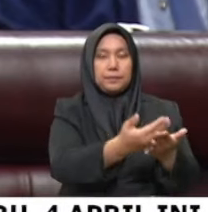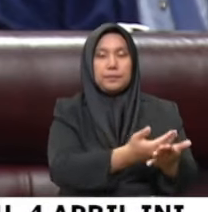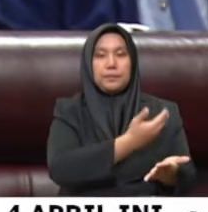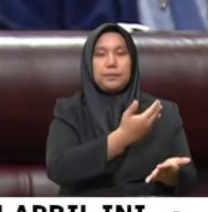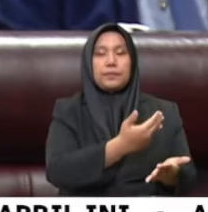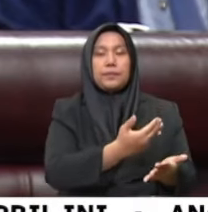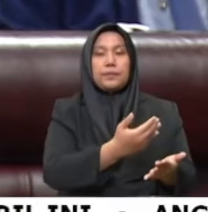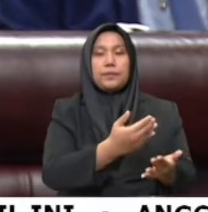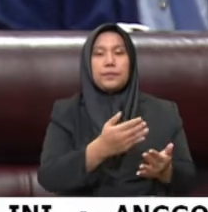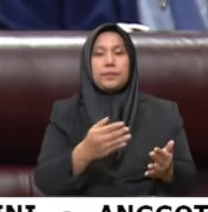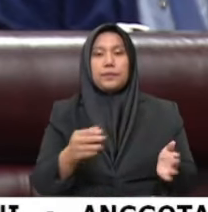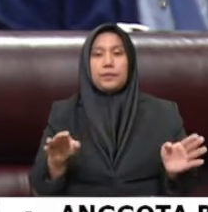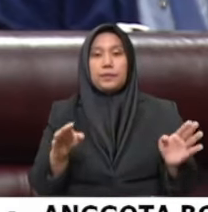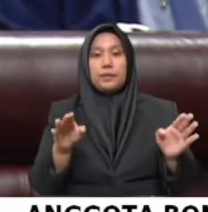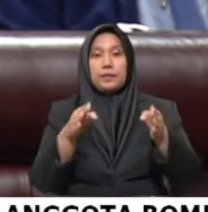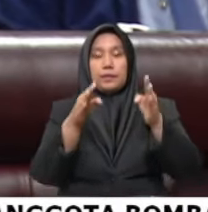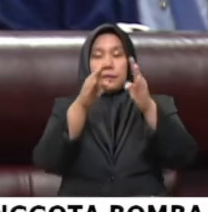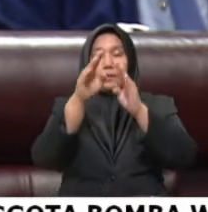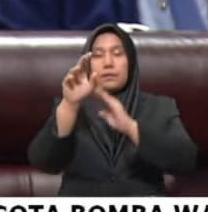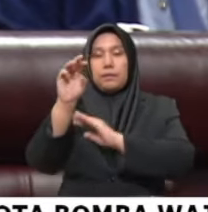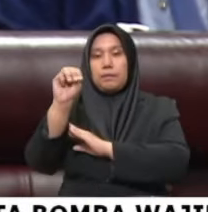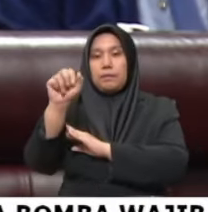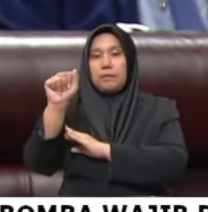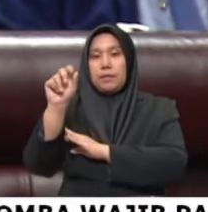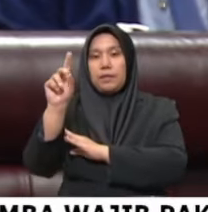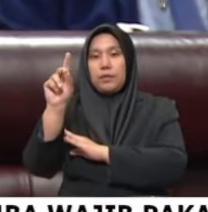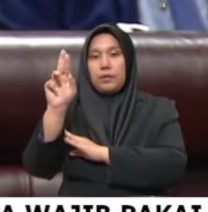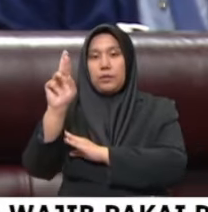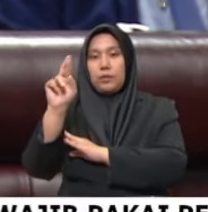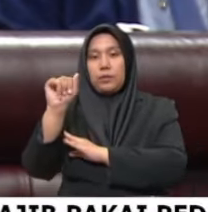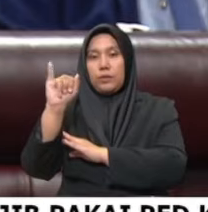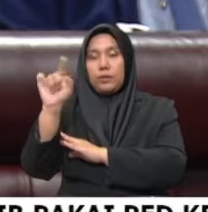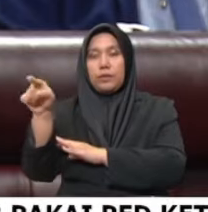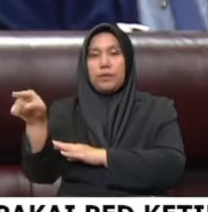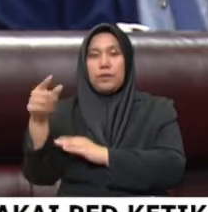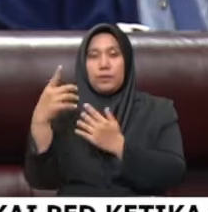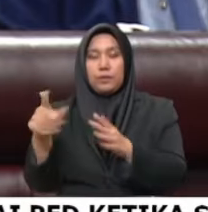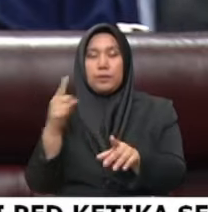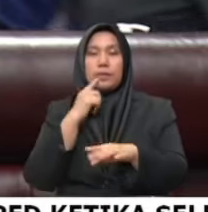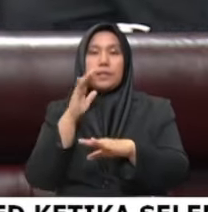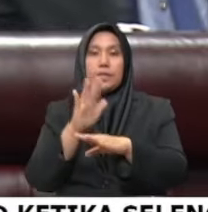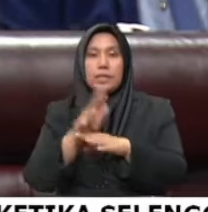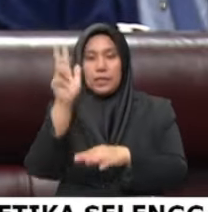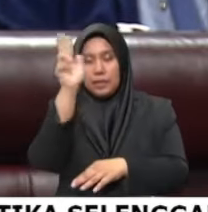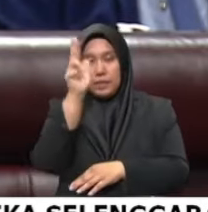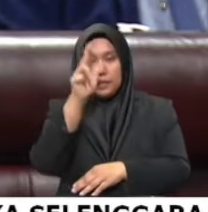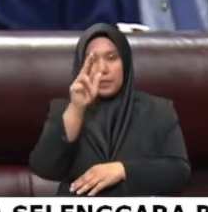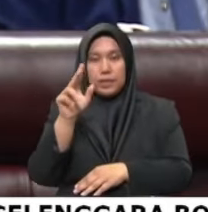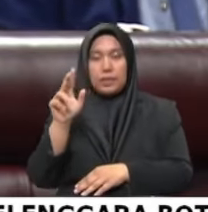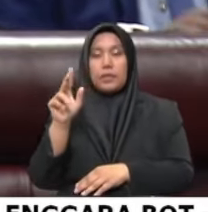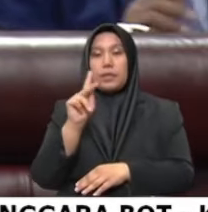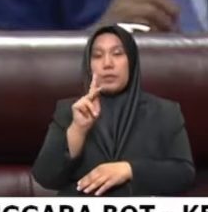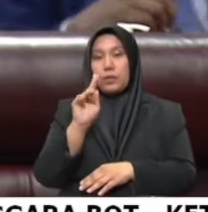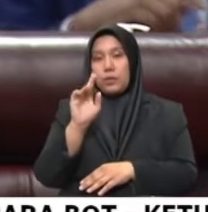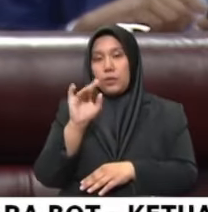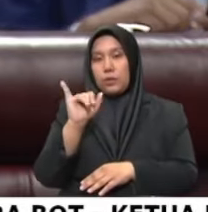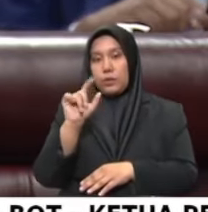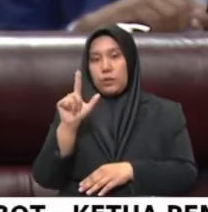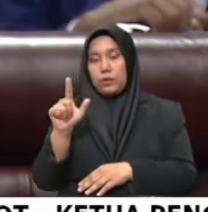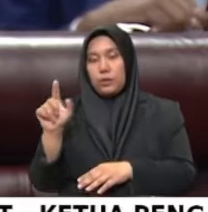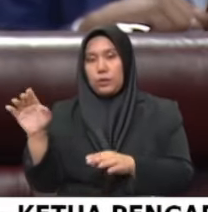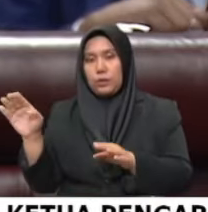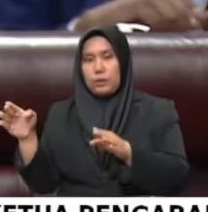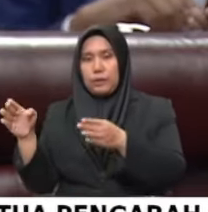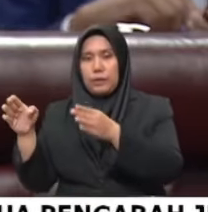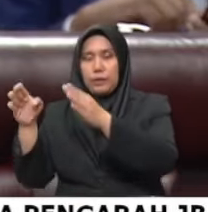Madurai Viren sebagaimana yang telah dijanjikan oleh kerajaan. Pada waktu ini, kuil Sri Madurai Viren Maha